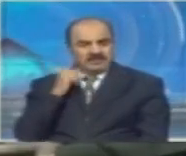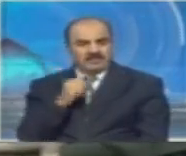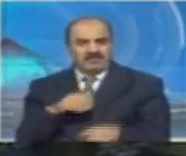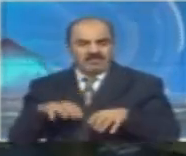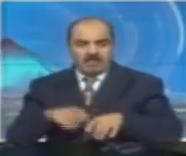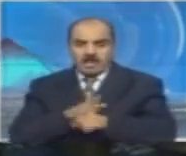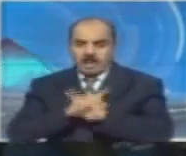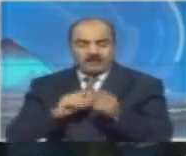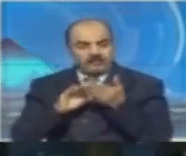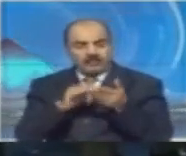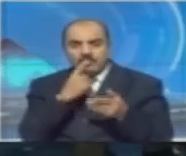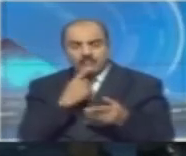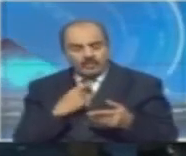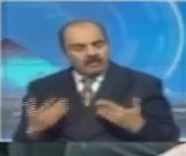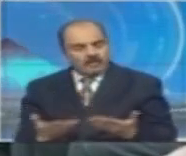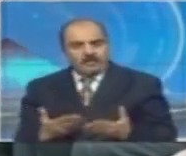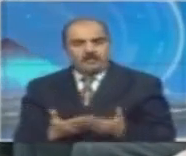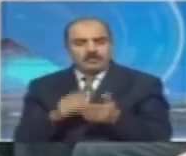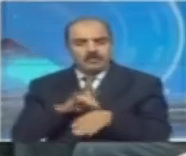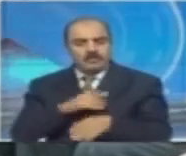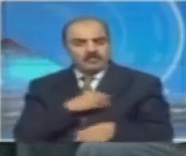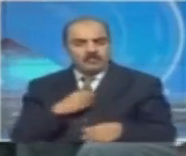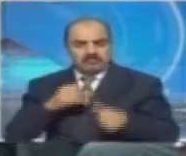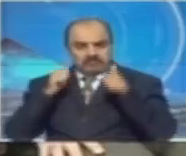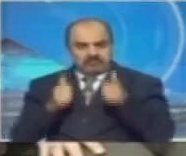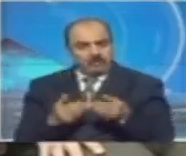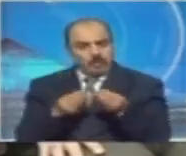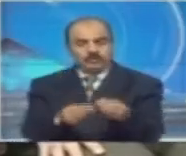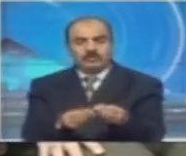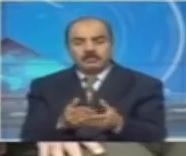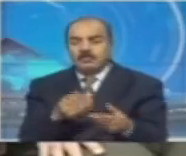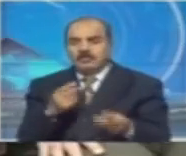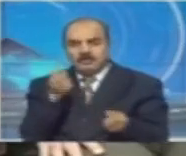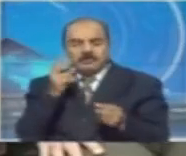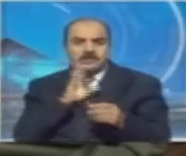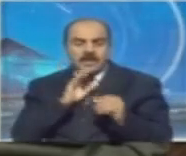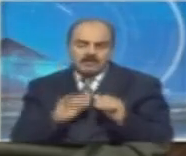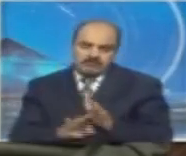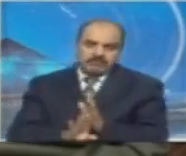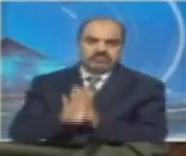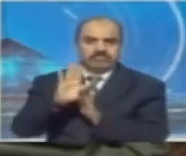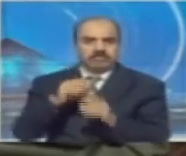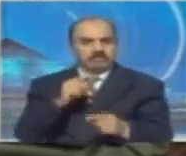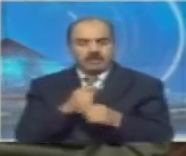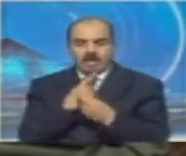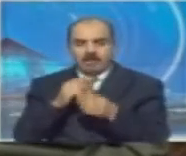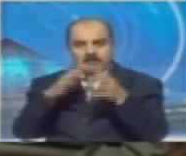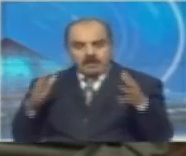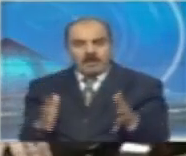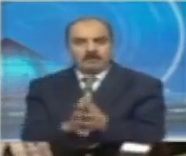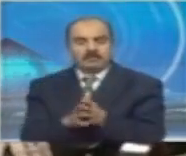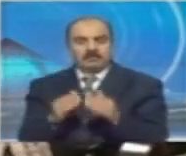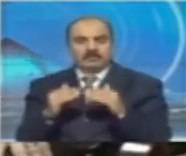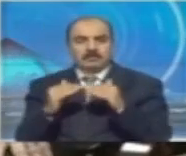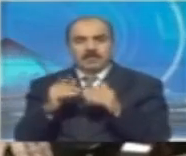من اجل تطوير المنظومه الطبيه داخل القوات المسلحه بما يدعم تحقيق المنظومه الطبيه المتكامله بالمواصفات